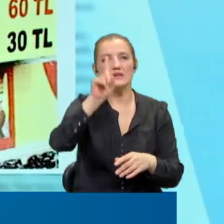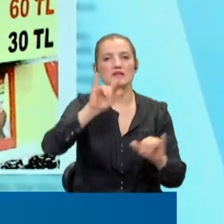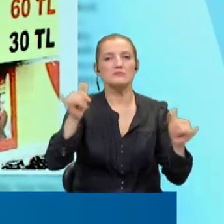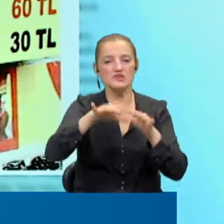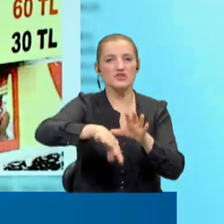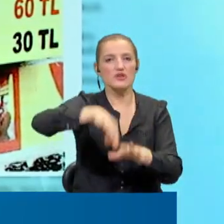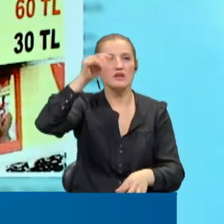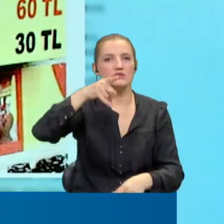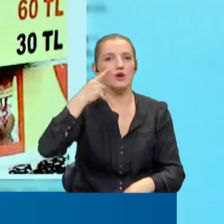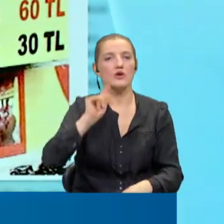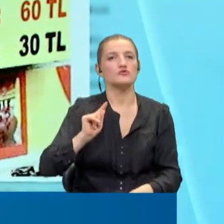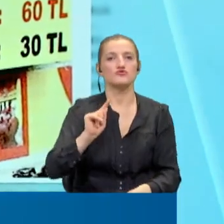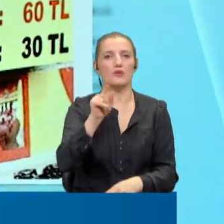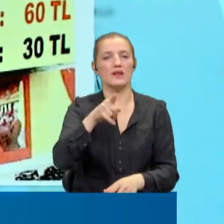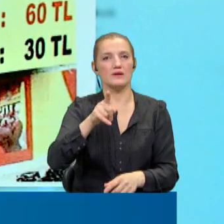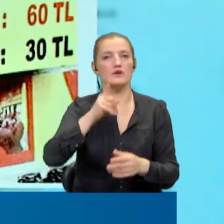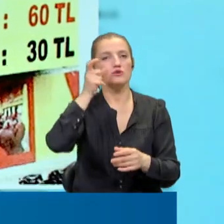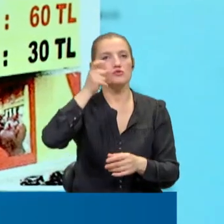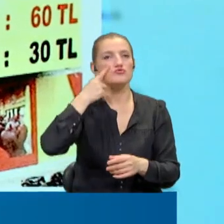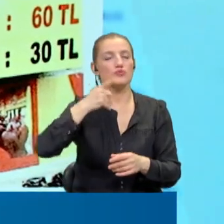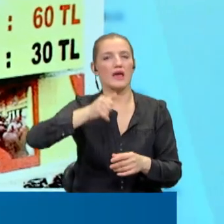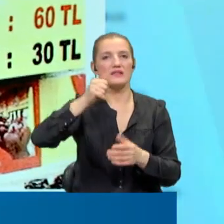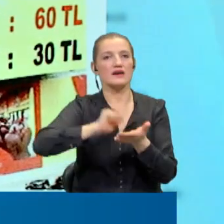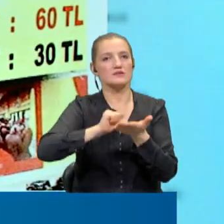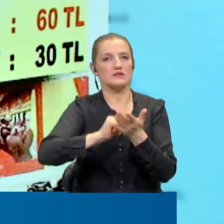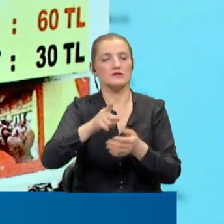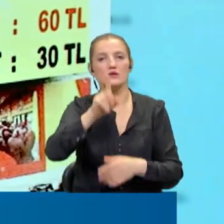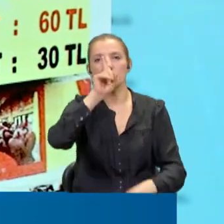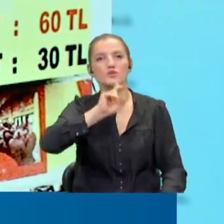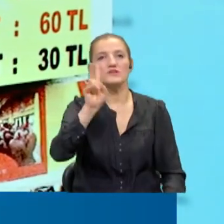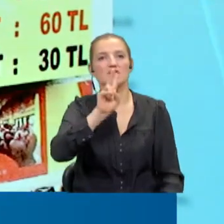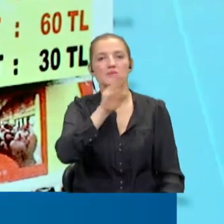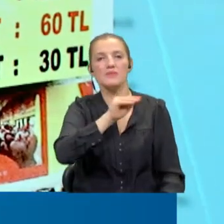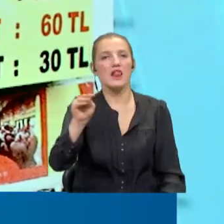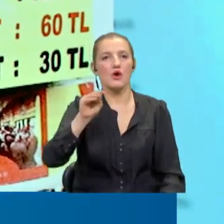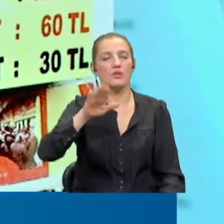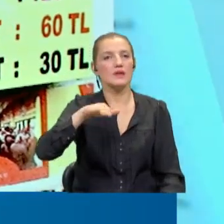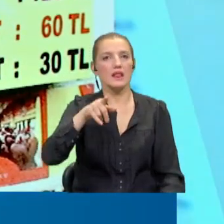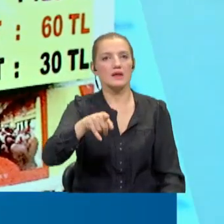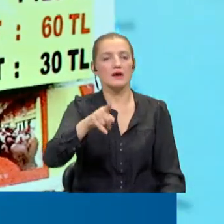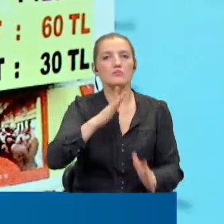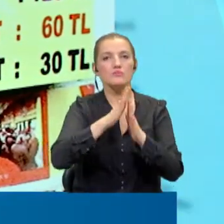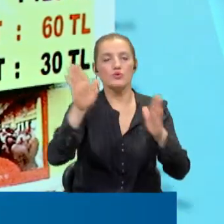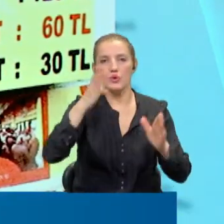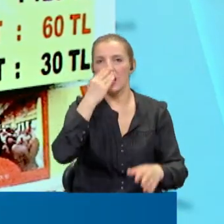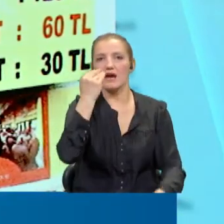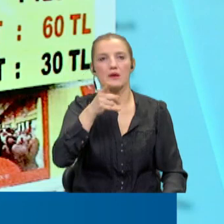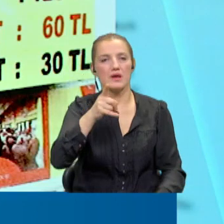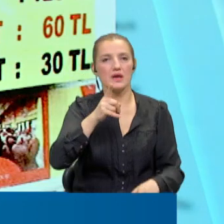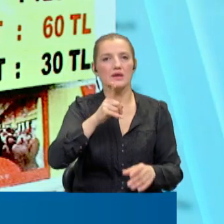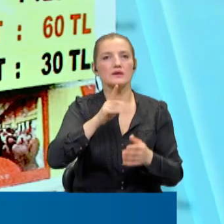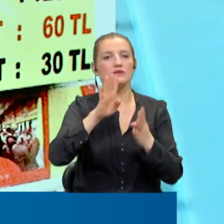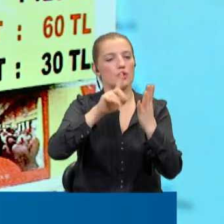sonuçları yine şüphe uyandırdı diyor Cumhuriyet gazetesi 120 milyonluk büyük ikramiye çeyrek bilete isabet